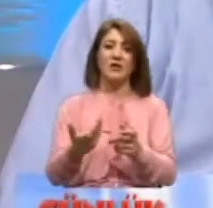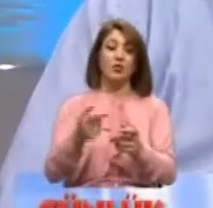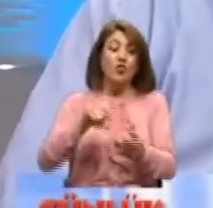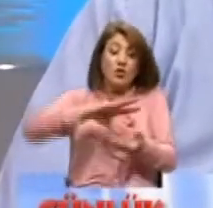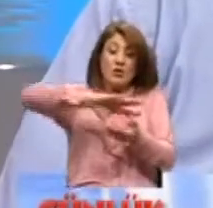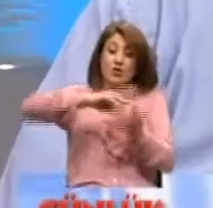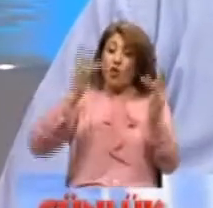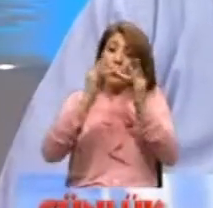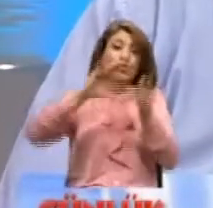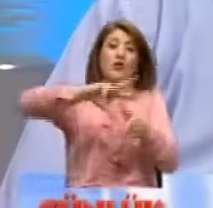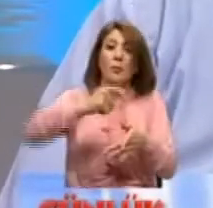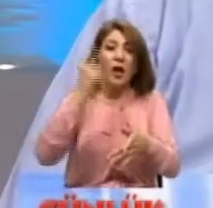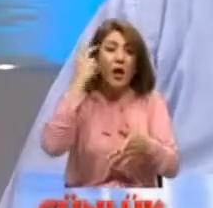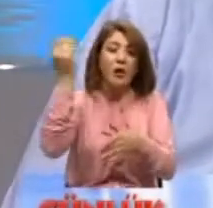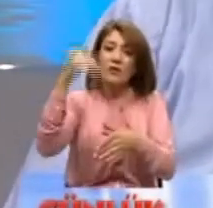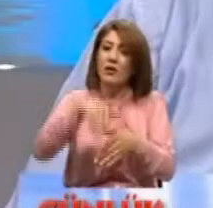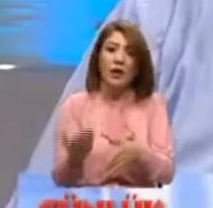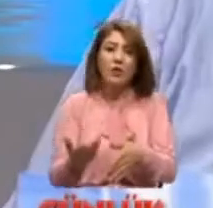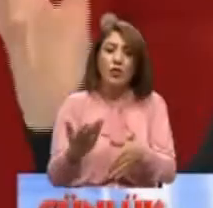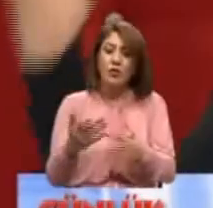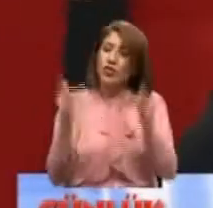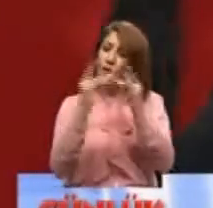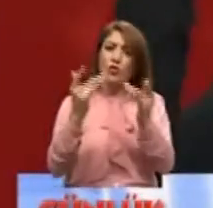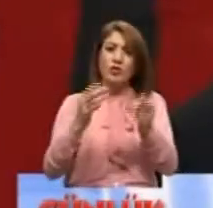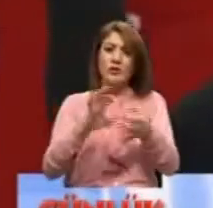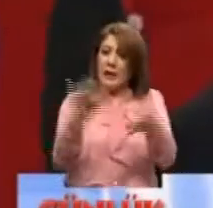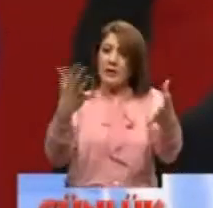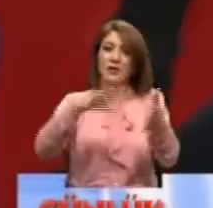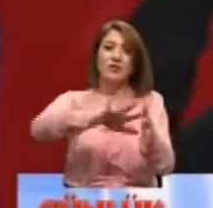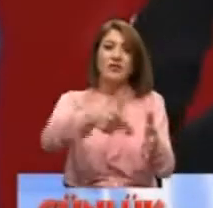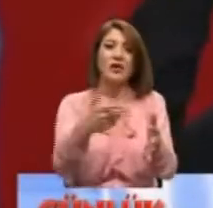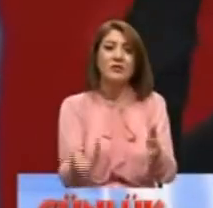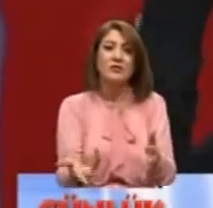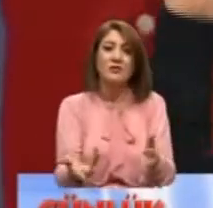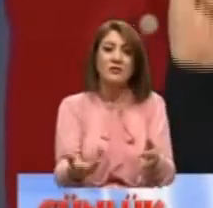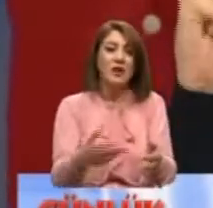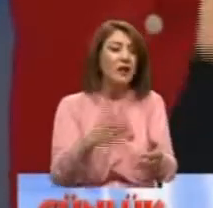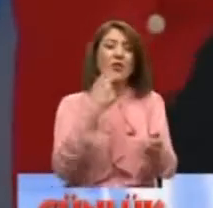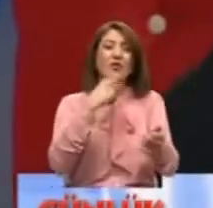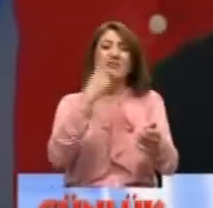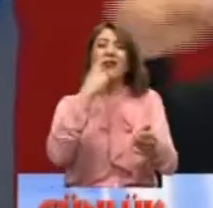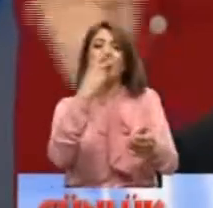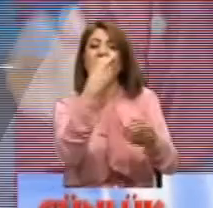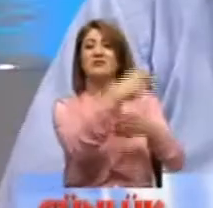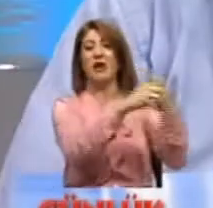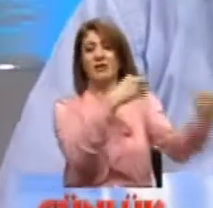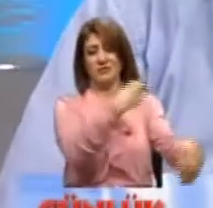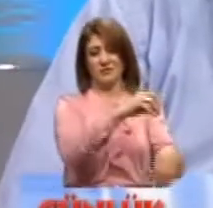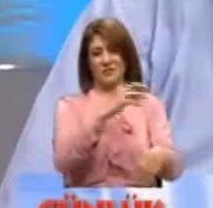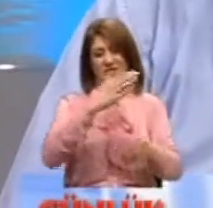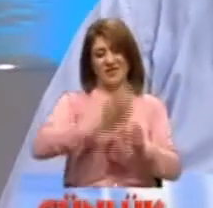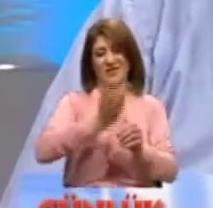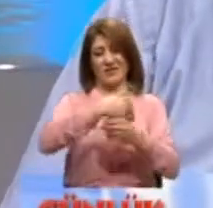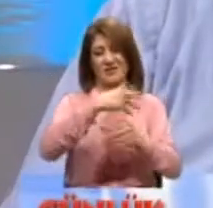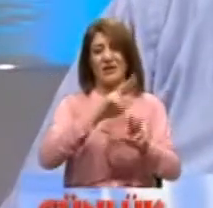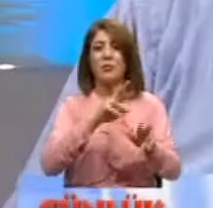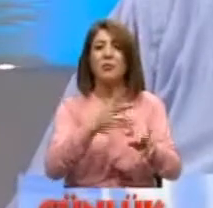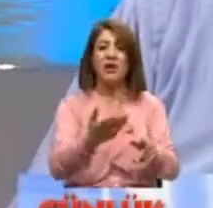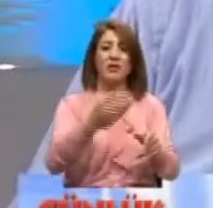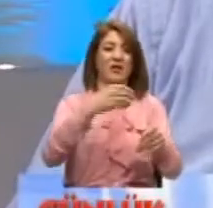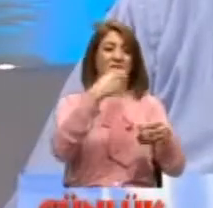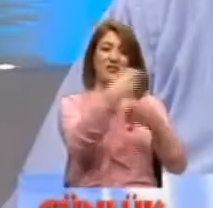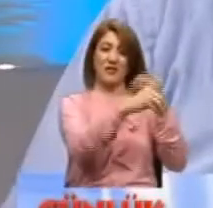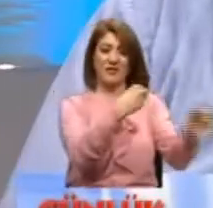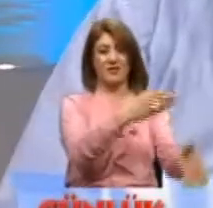nasıl akıllarına geliyor bir kere? Yani... Köprü niye çalınır? Bir düşünelim. Hurda olarak. Ha, köprü yani o demirleri parçalayacak, hurda olup hurda